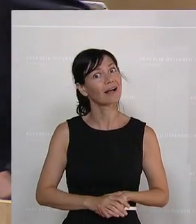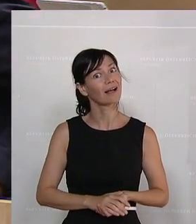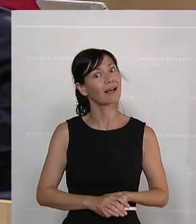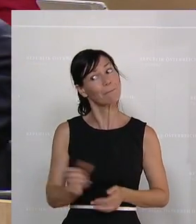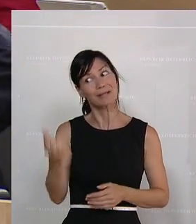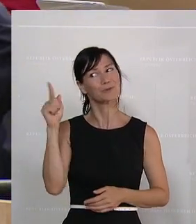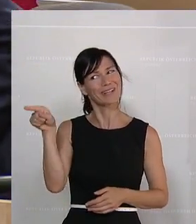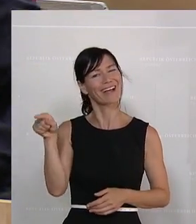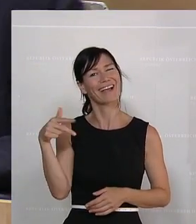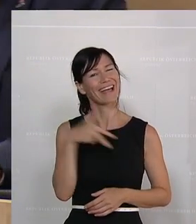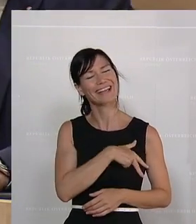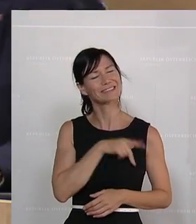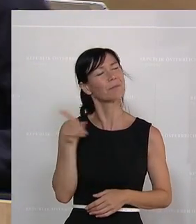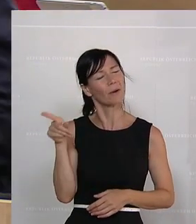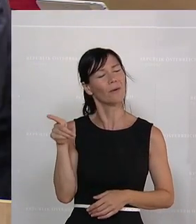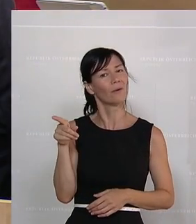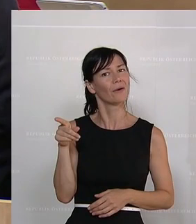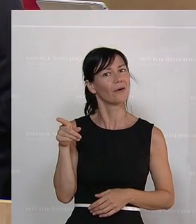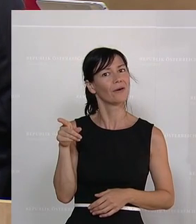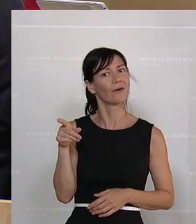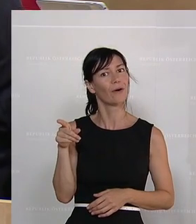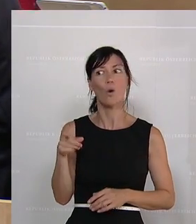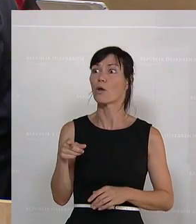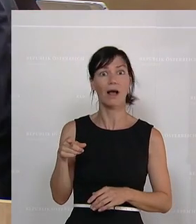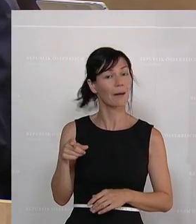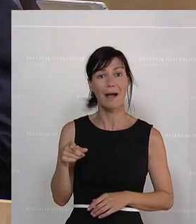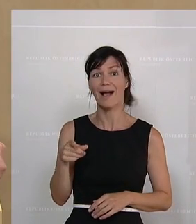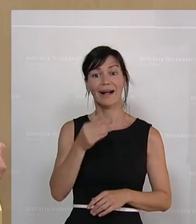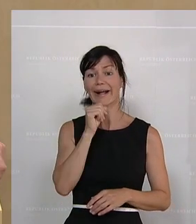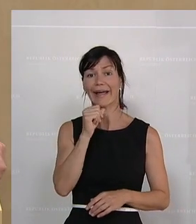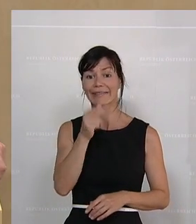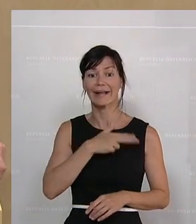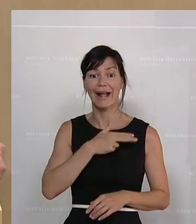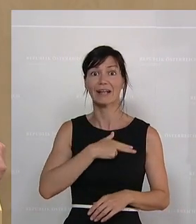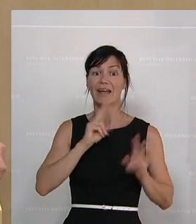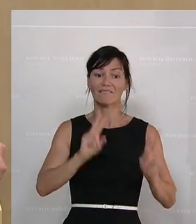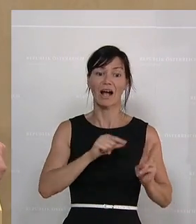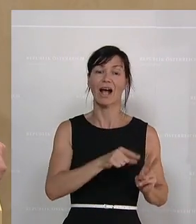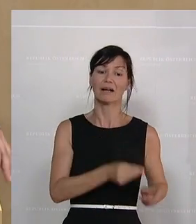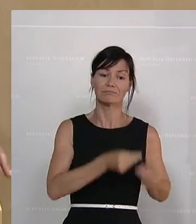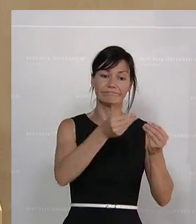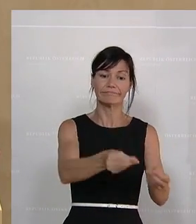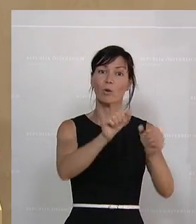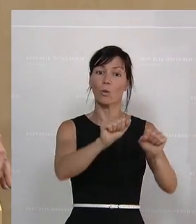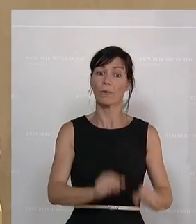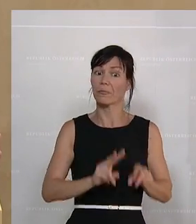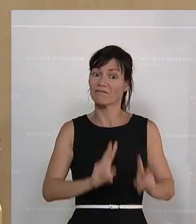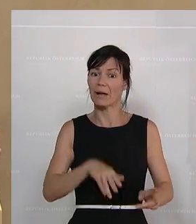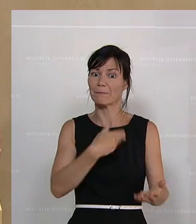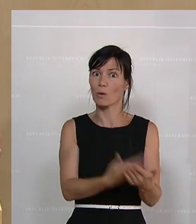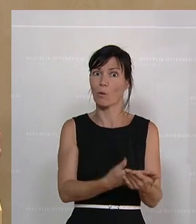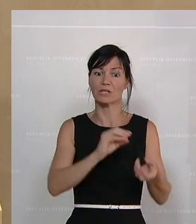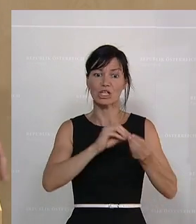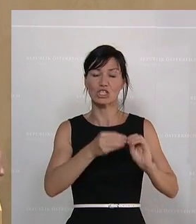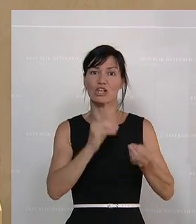sp und not zu die garantie nicht hat dazu dass das auch weitergegeben wird auf die kundinnen und kunden in den